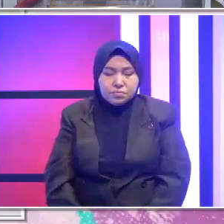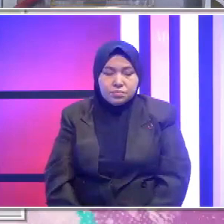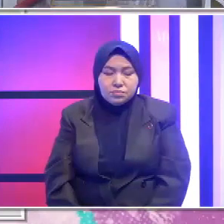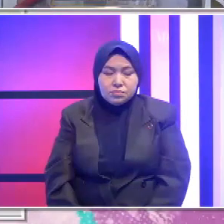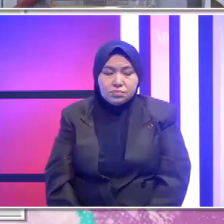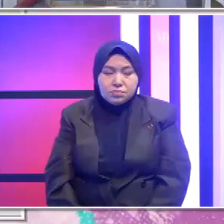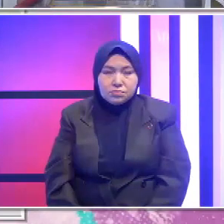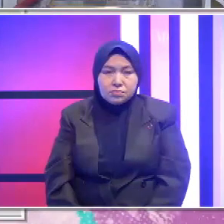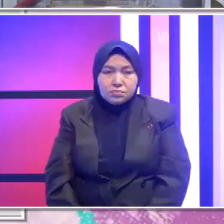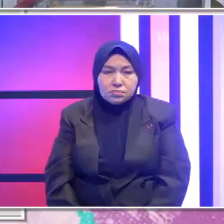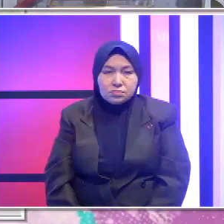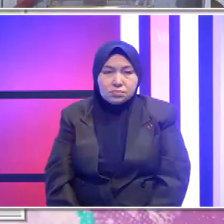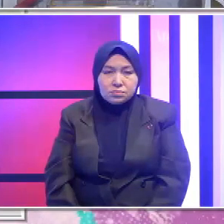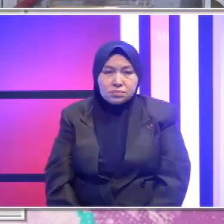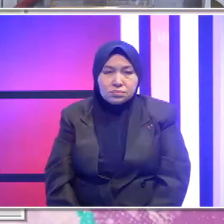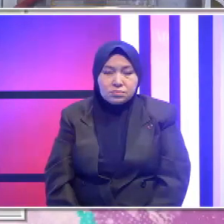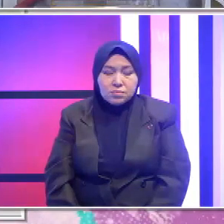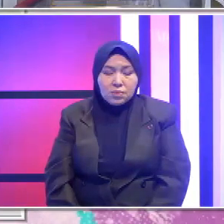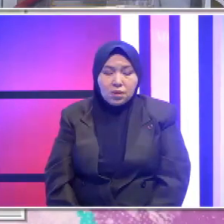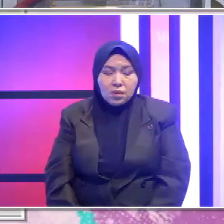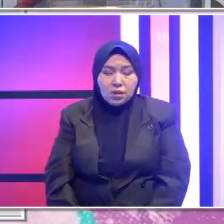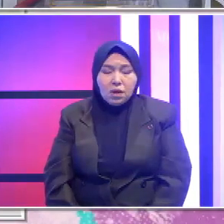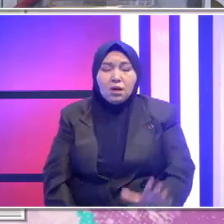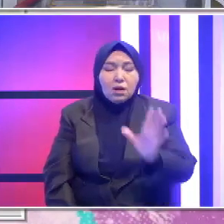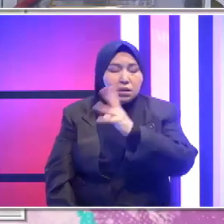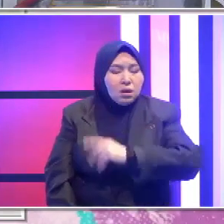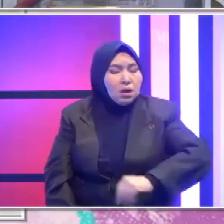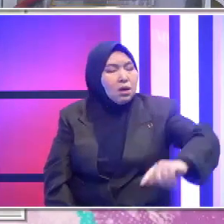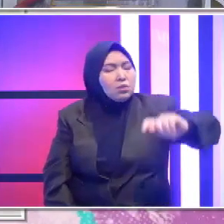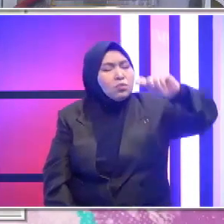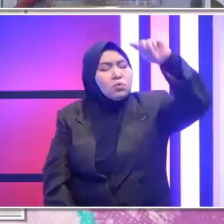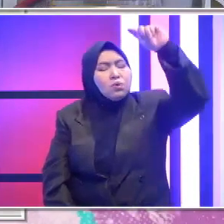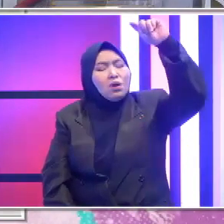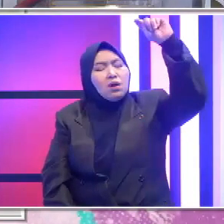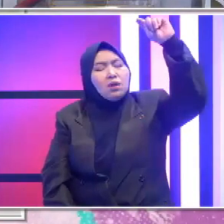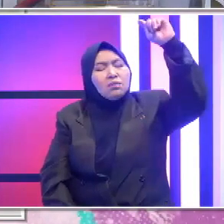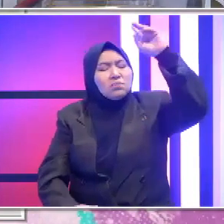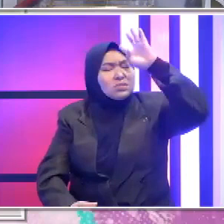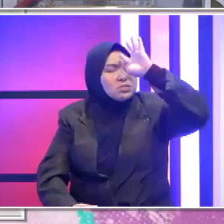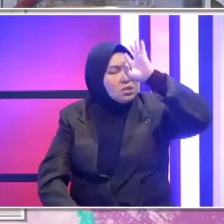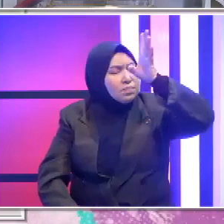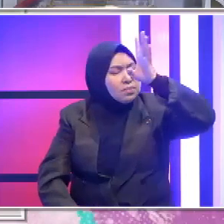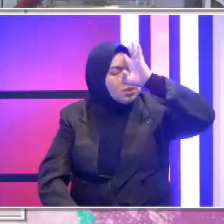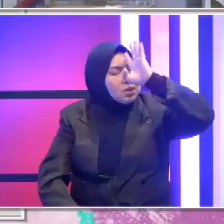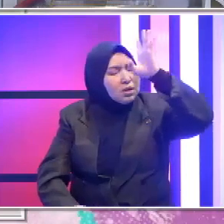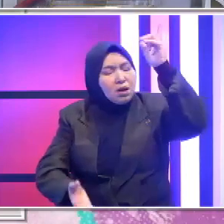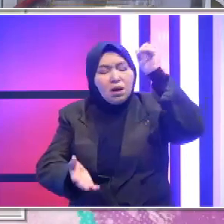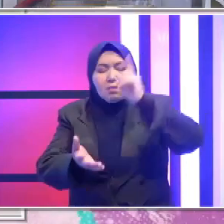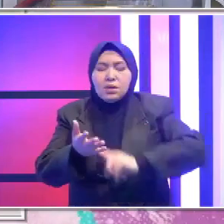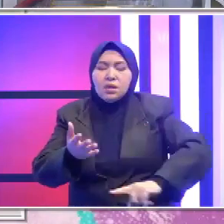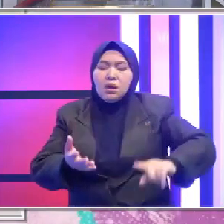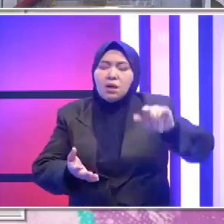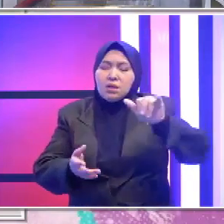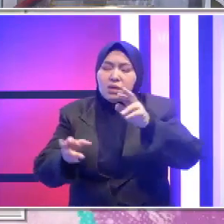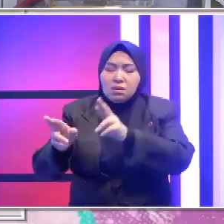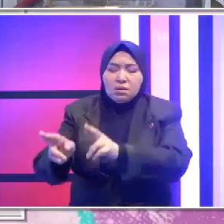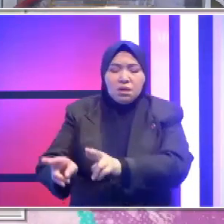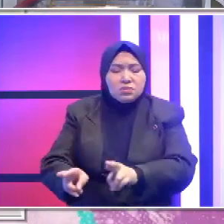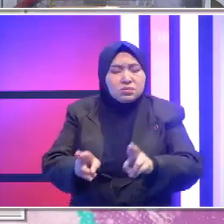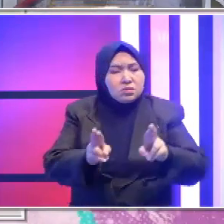Hai wow mungkin kayak lukun Ayesha